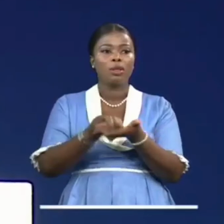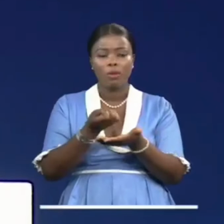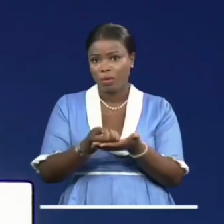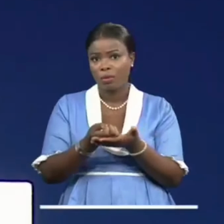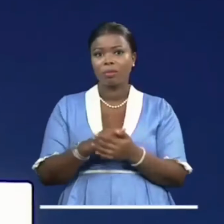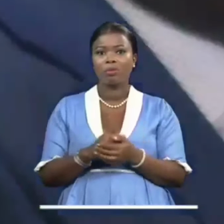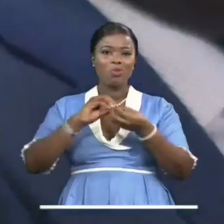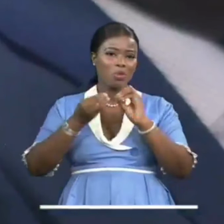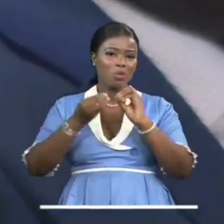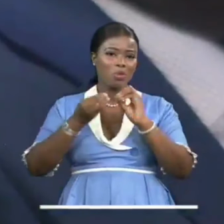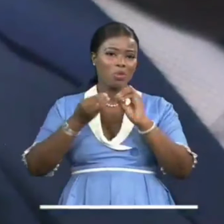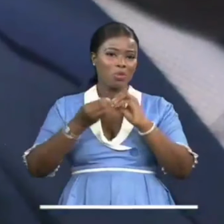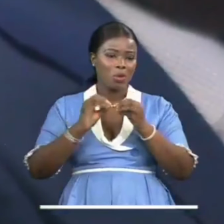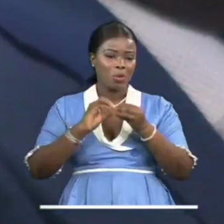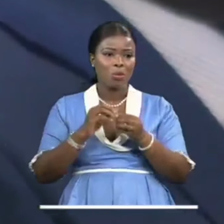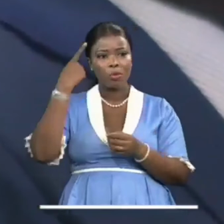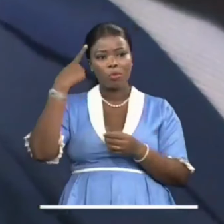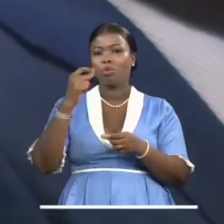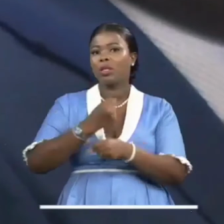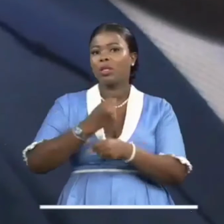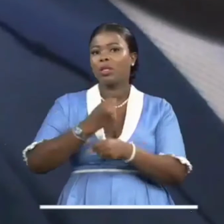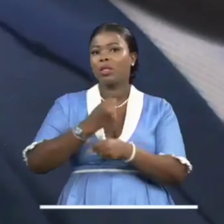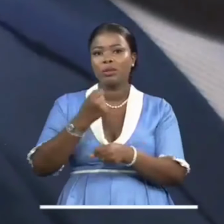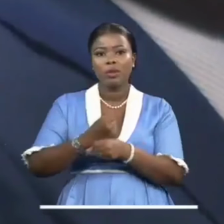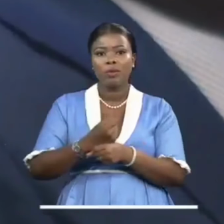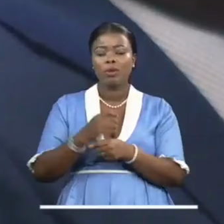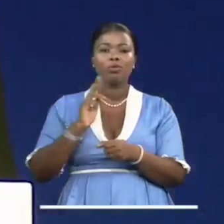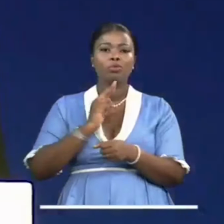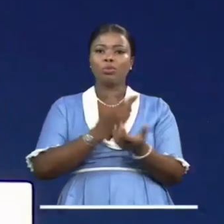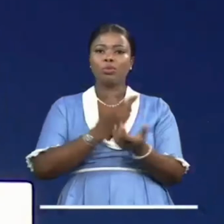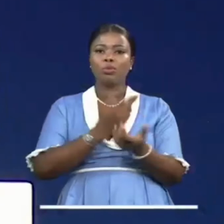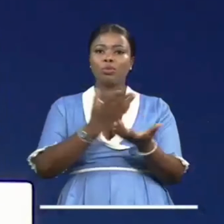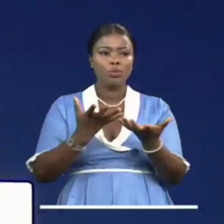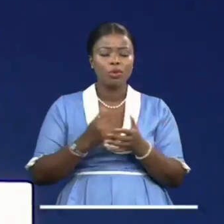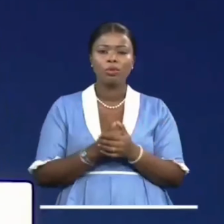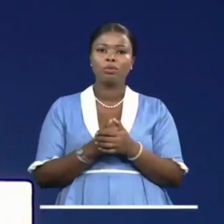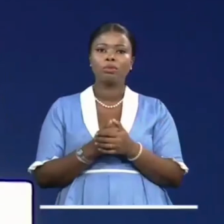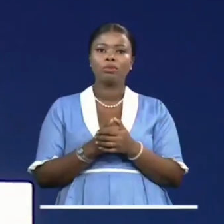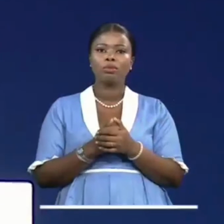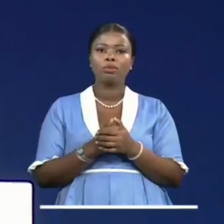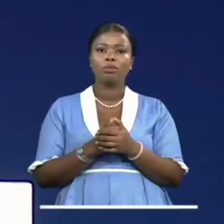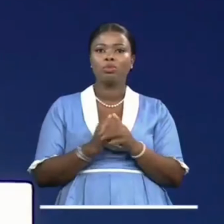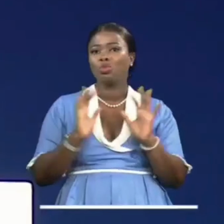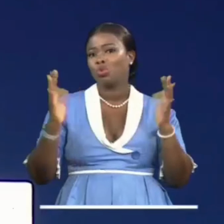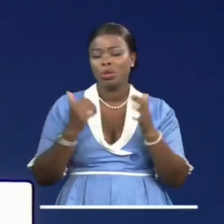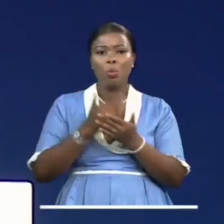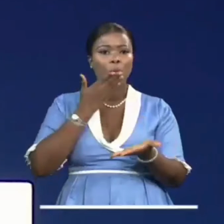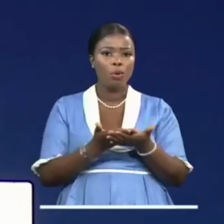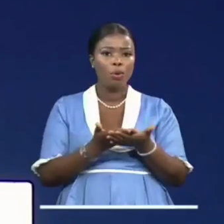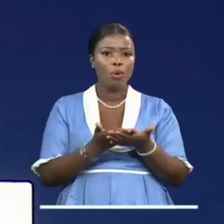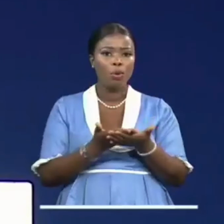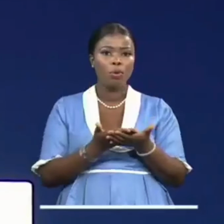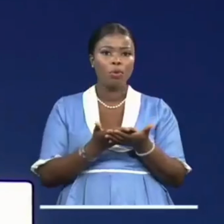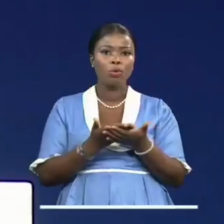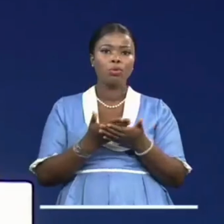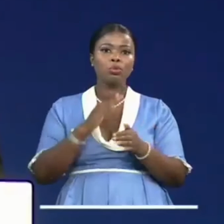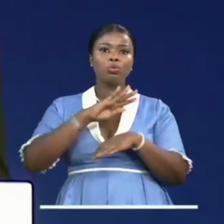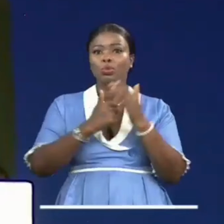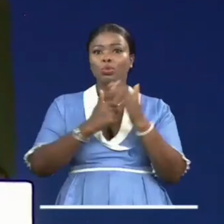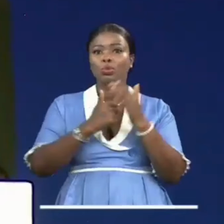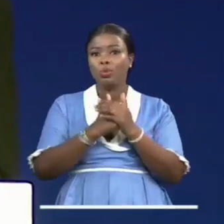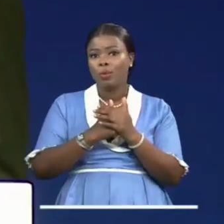une épine pour l'entrepreneuriat nous souhaitons disposer d' financement l'économie adéqu tout en maintenant les